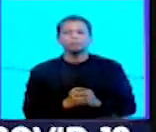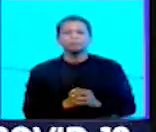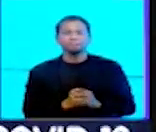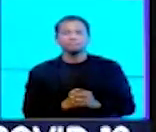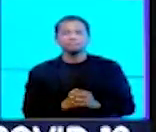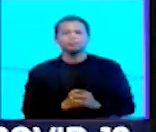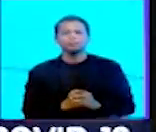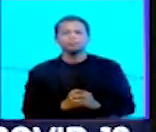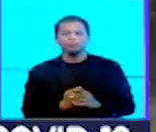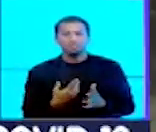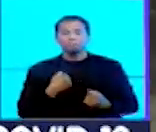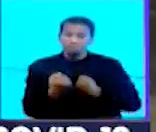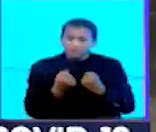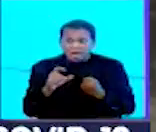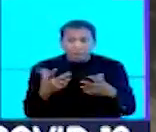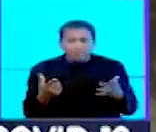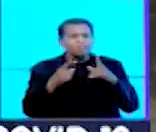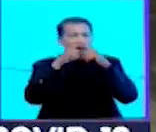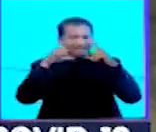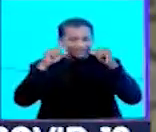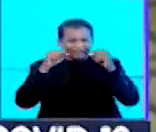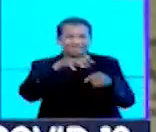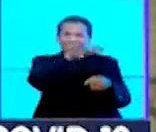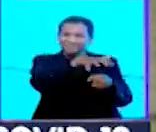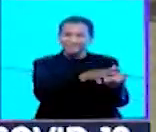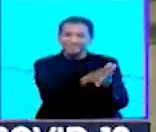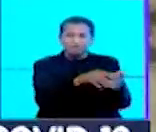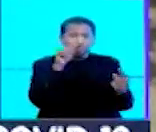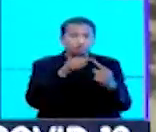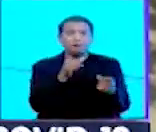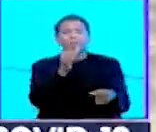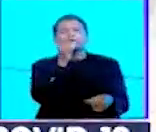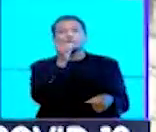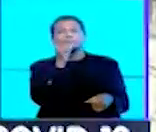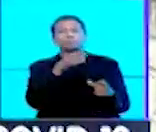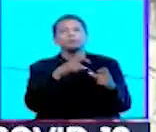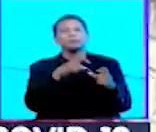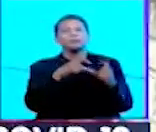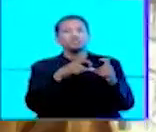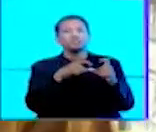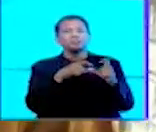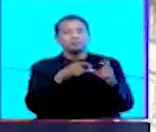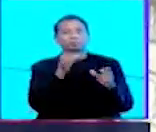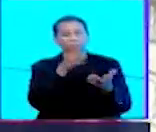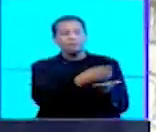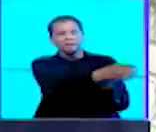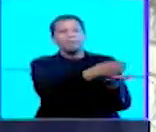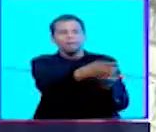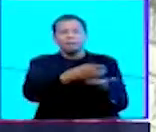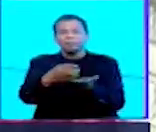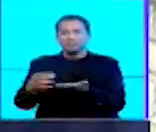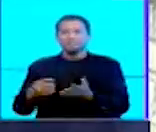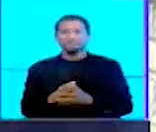masker dan hand sanitizer serta minuman kesehatan untuk dibagikan kepada warga. Jadi kami tertarik selaku